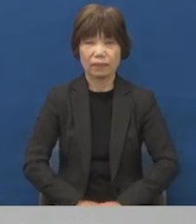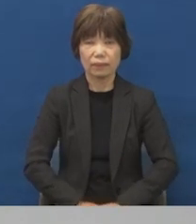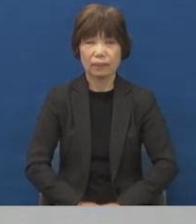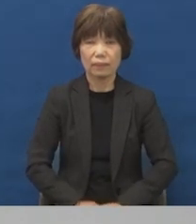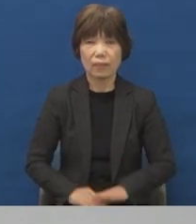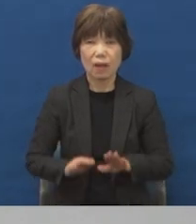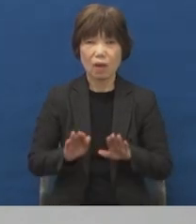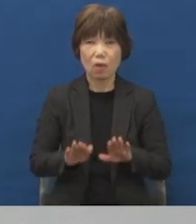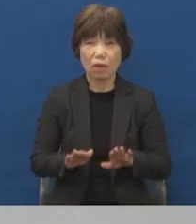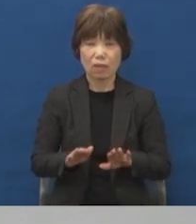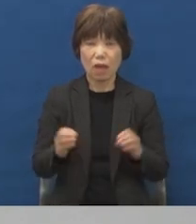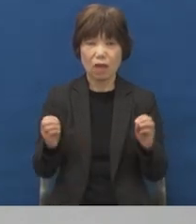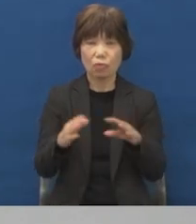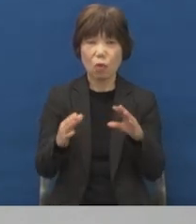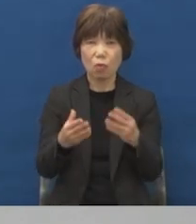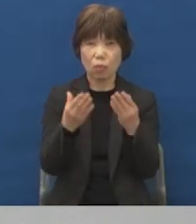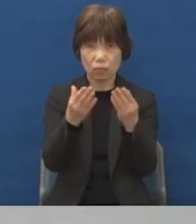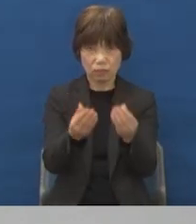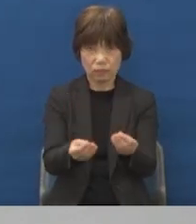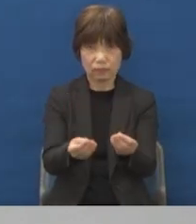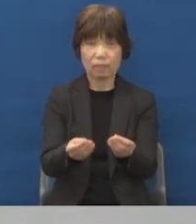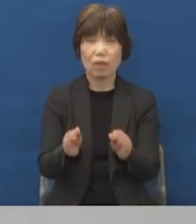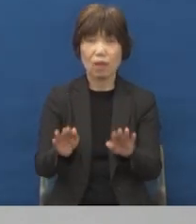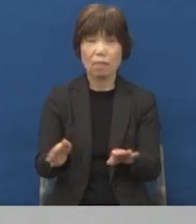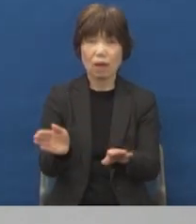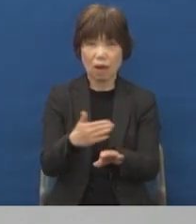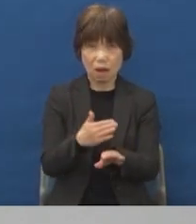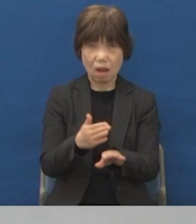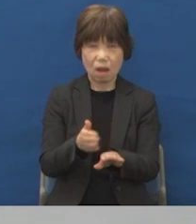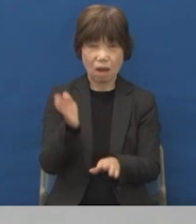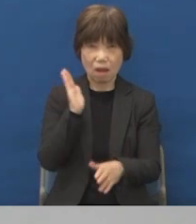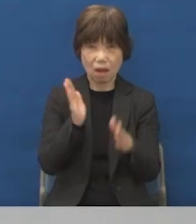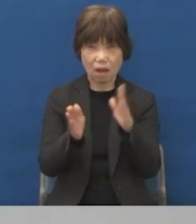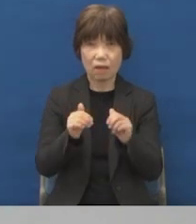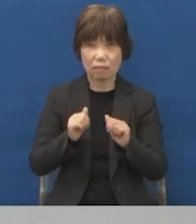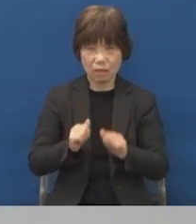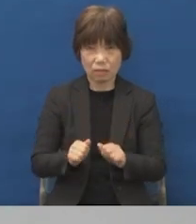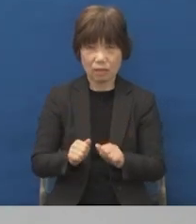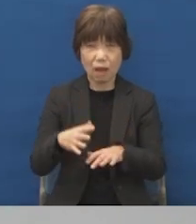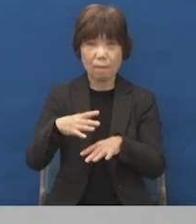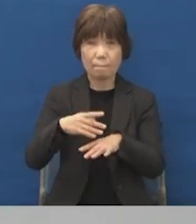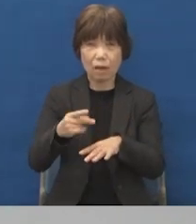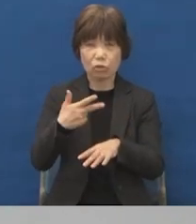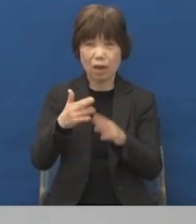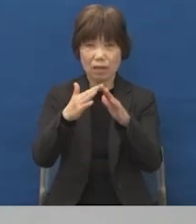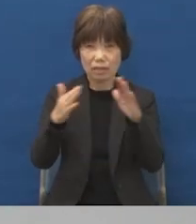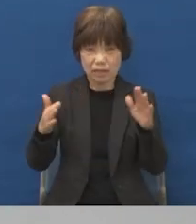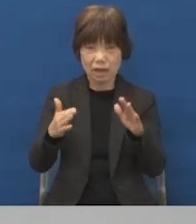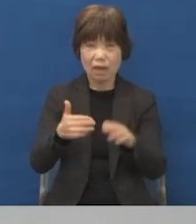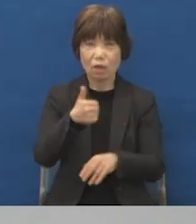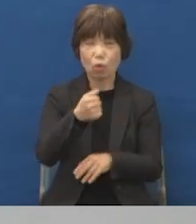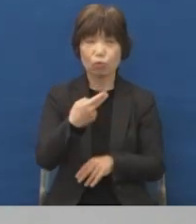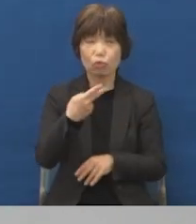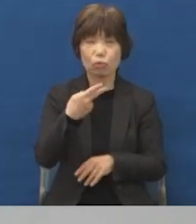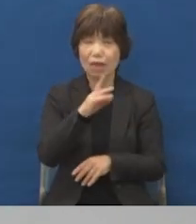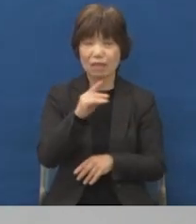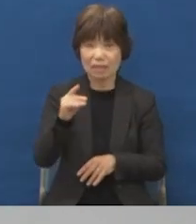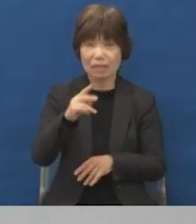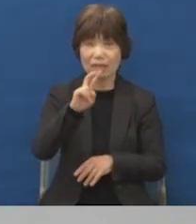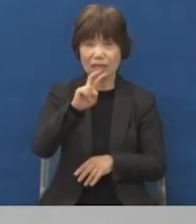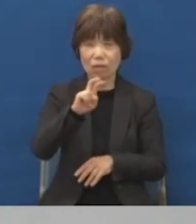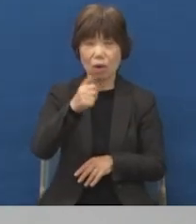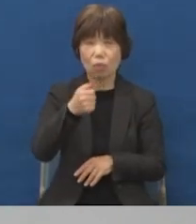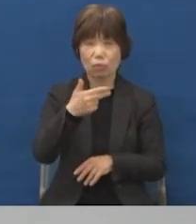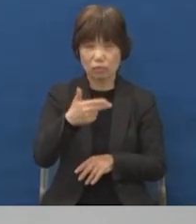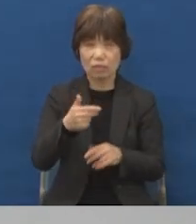これをもって討論を終結いたします。これより評決を取ります。まず市会議第50号を評決に付します。